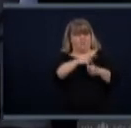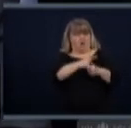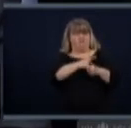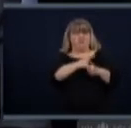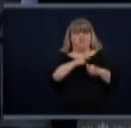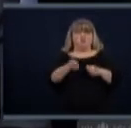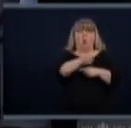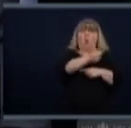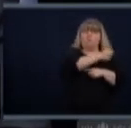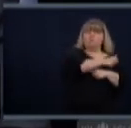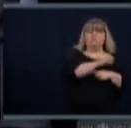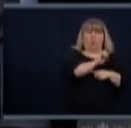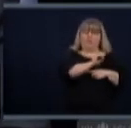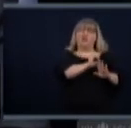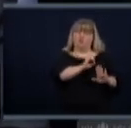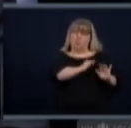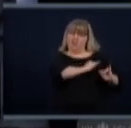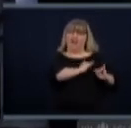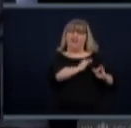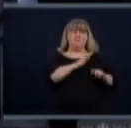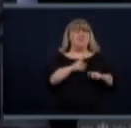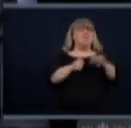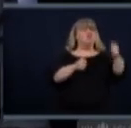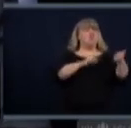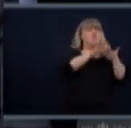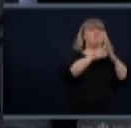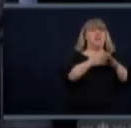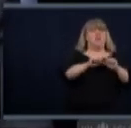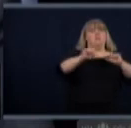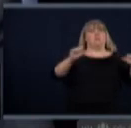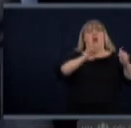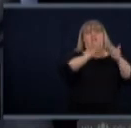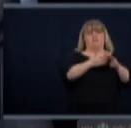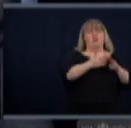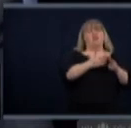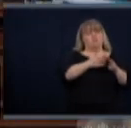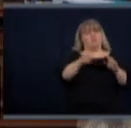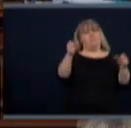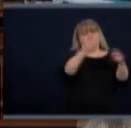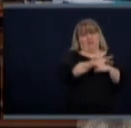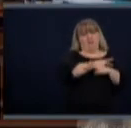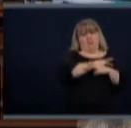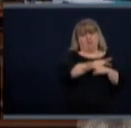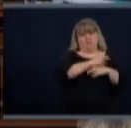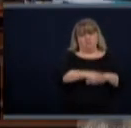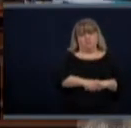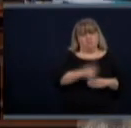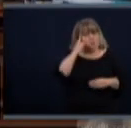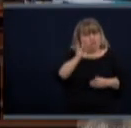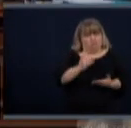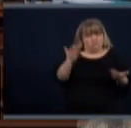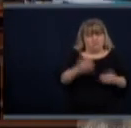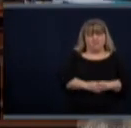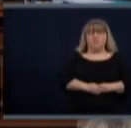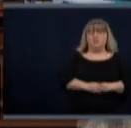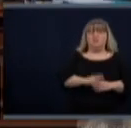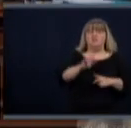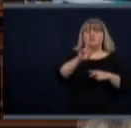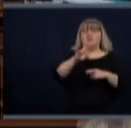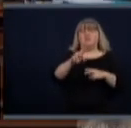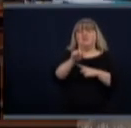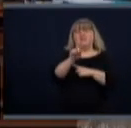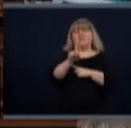partout dans le monde sont plus touchées que les États où il n'y a pas de grandes villes. Merci. Alors, comme le temps le permet, on a une question de l'extérieur